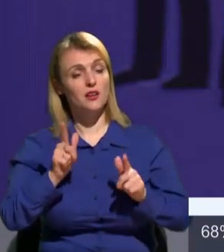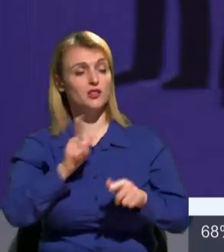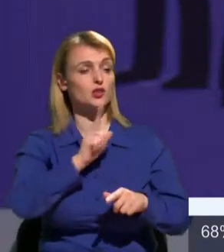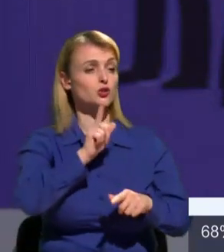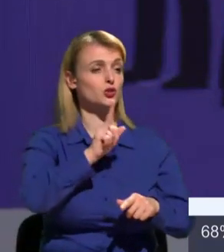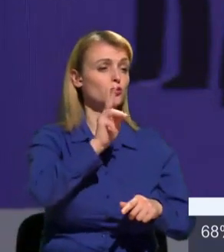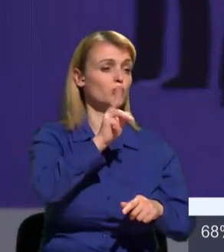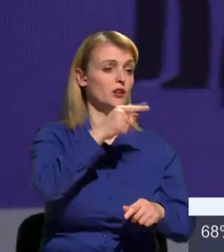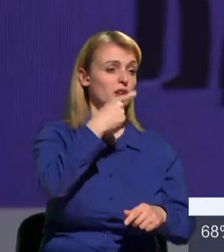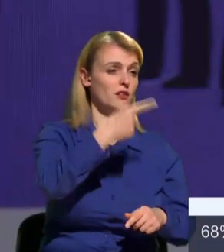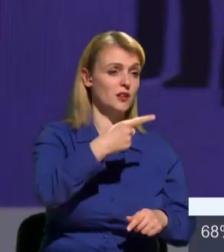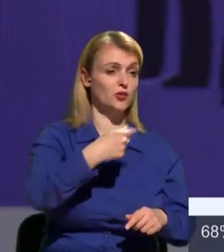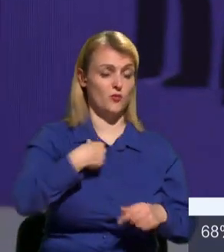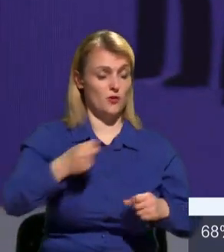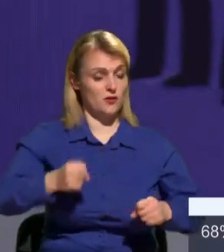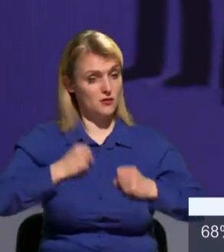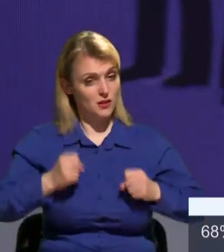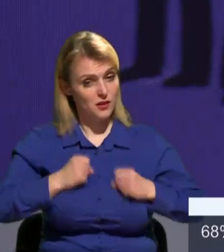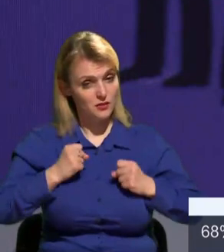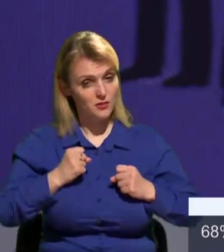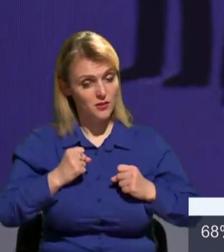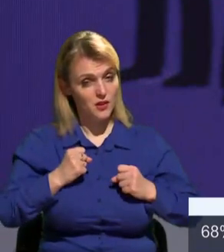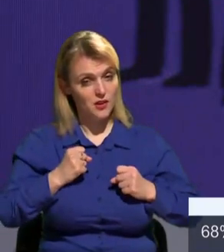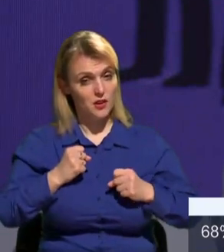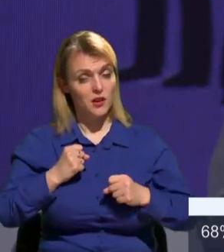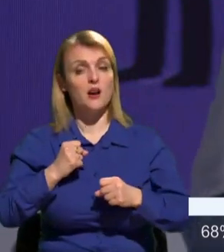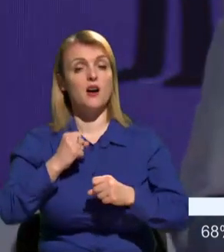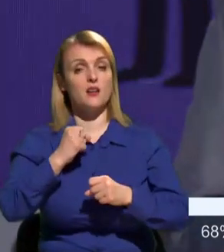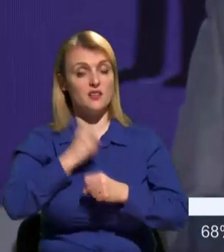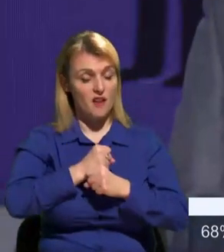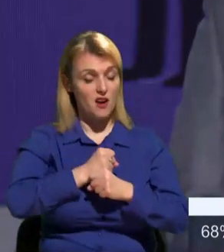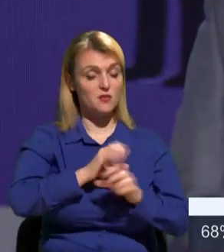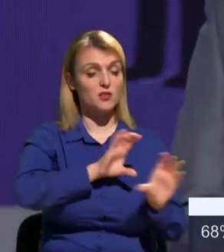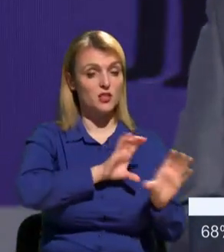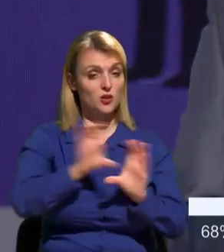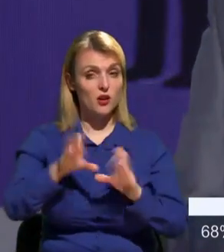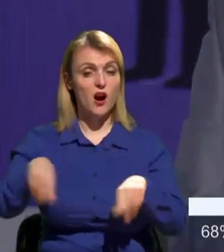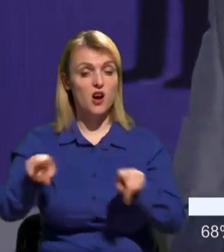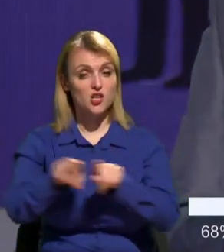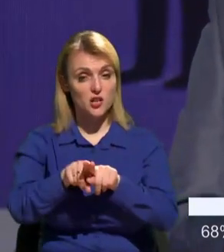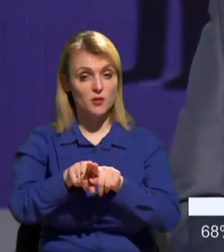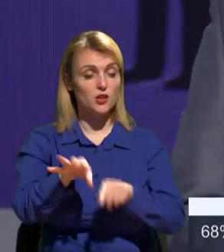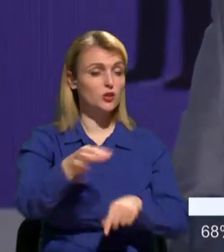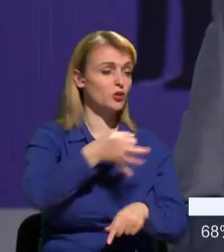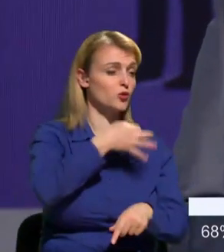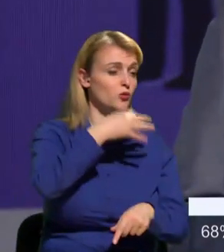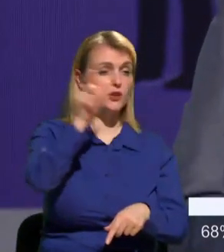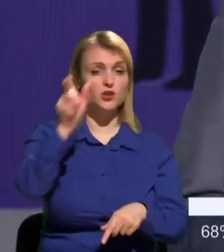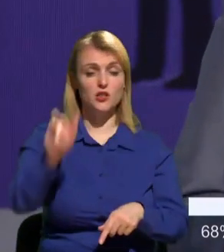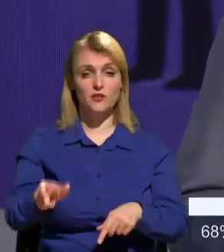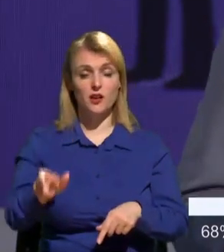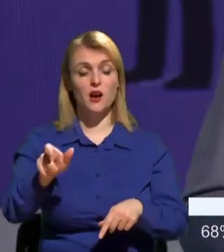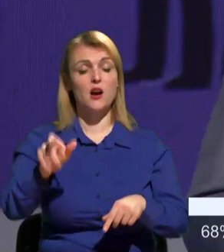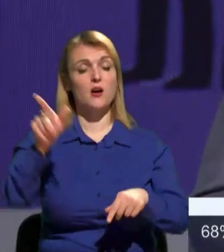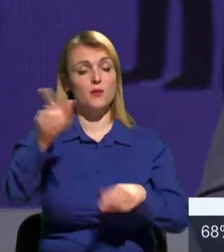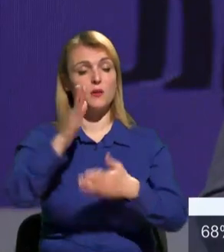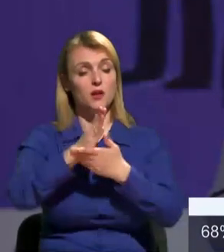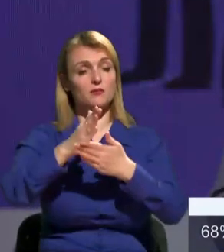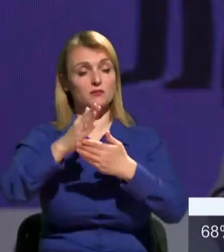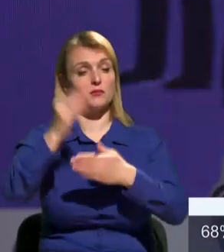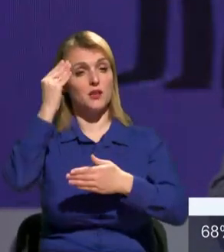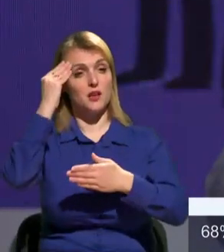dar noi depunem efort să facem și să asigurăm în așa fel încât orice cine să aibă libertatea de a vorbi și de a